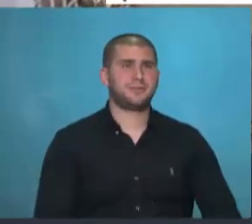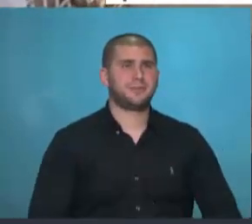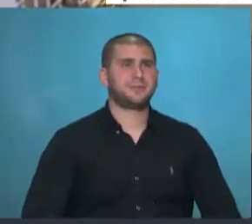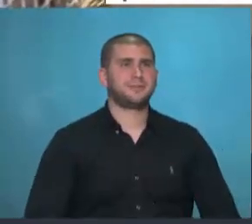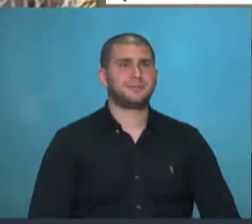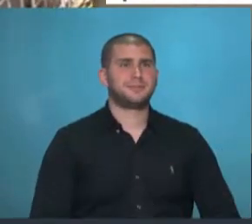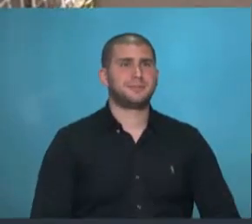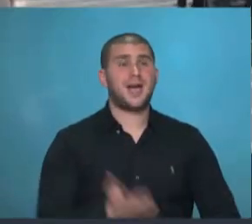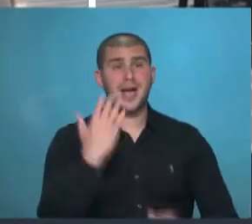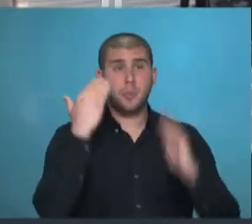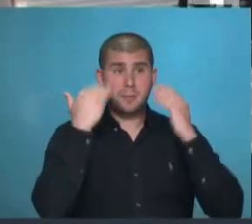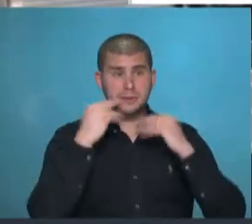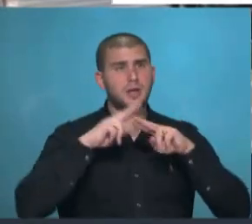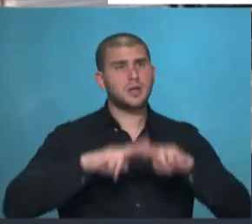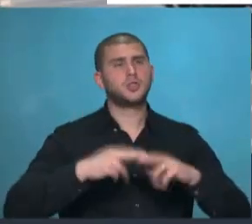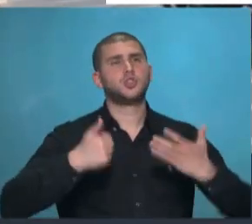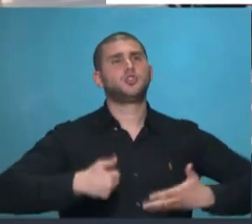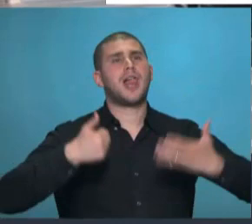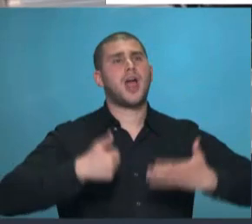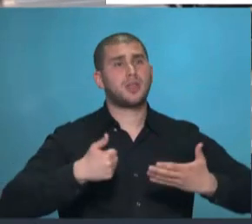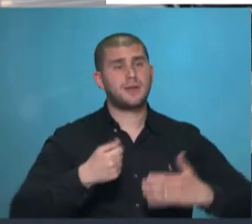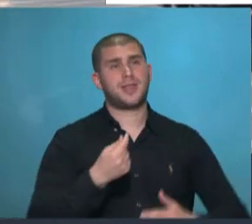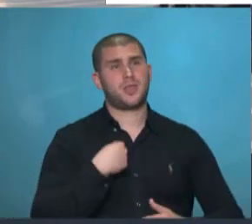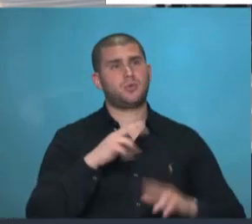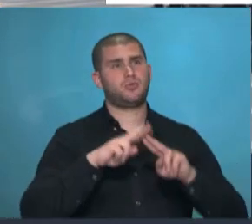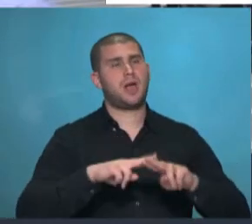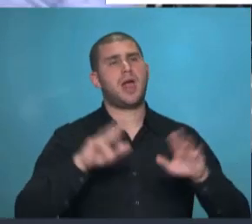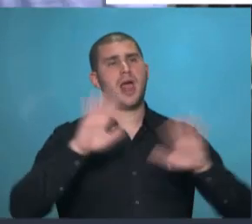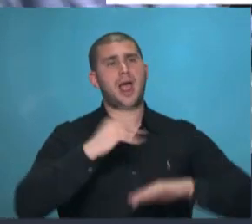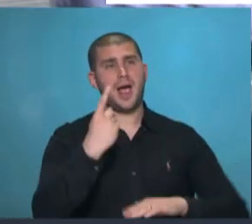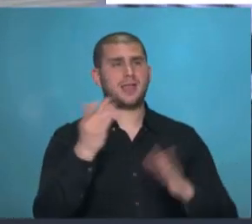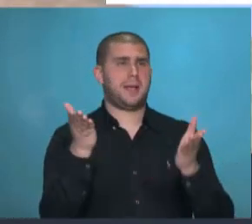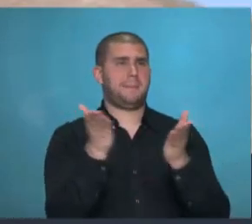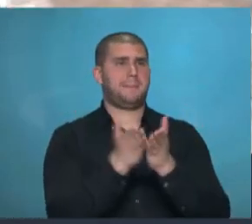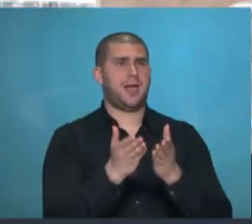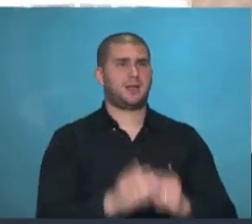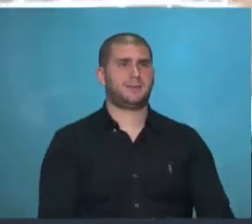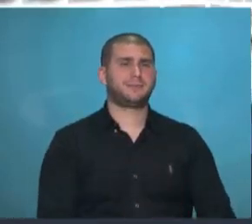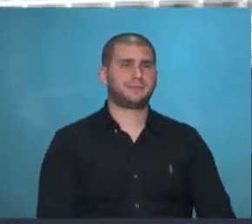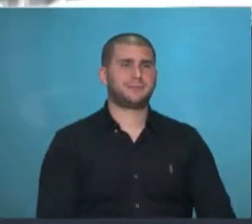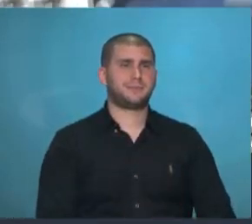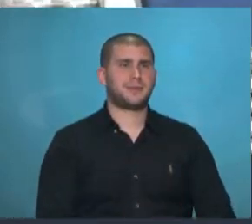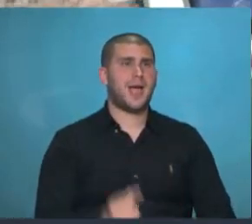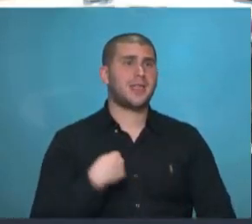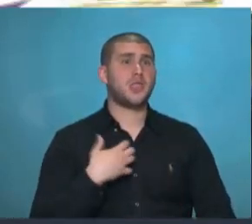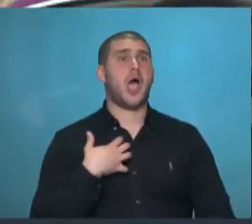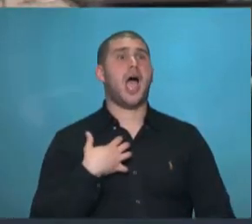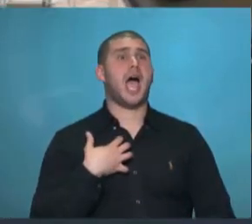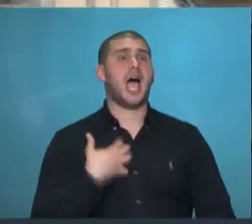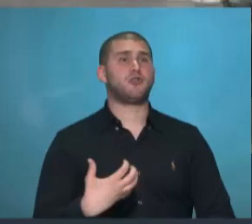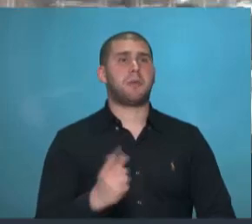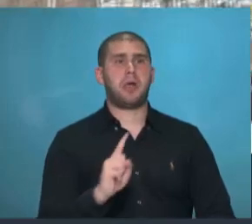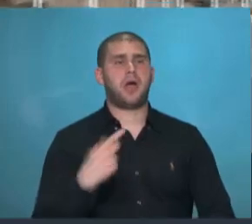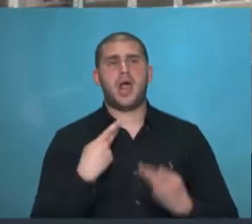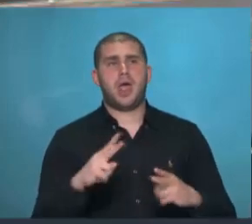In Egypt we stayed for 6 nights and for 1 night we shall stay in Eilat. We are not so rich, we